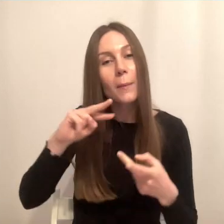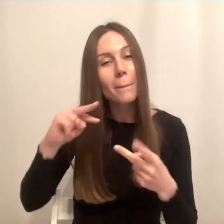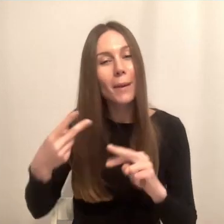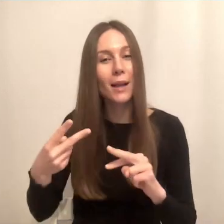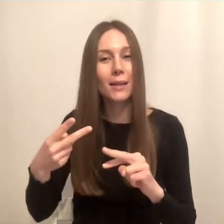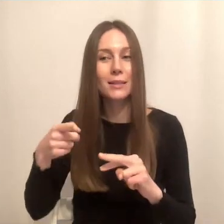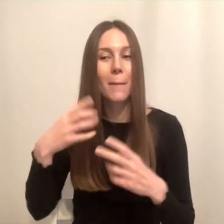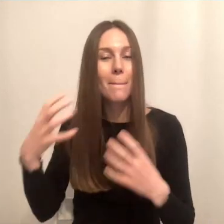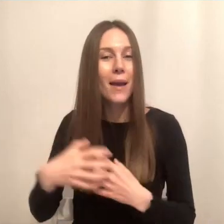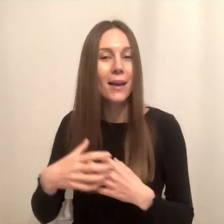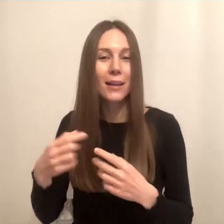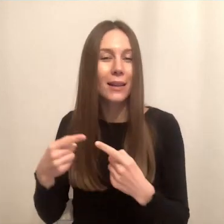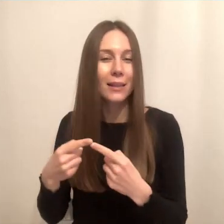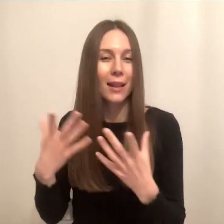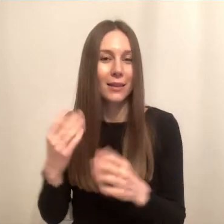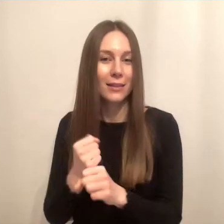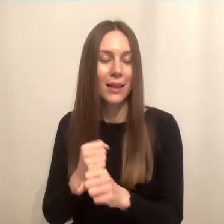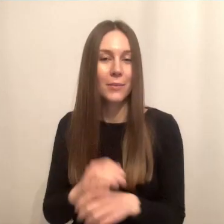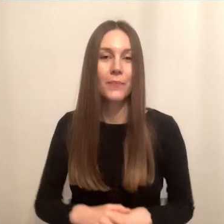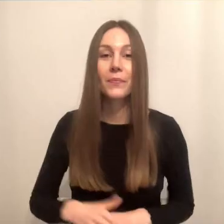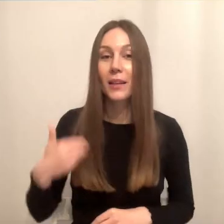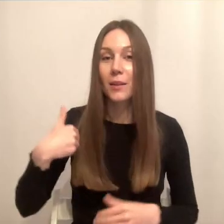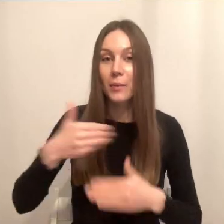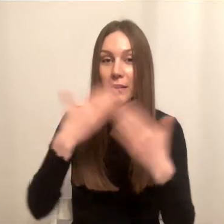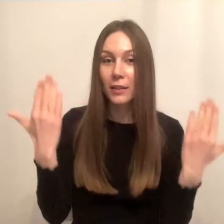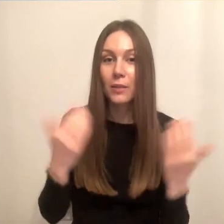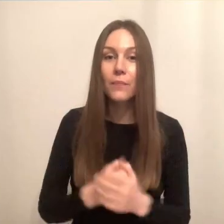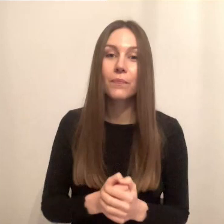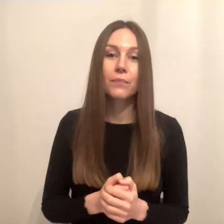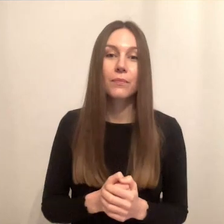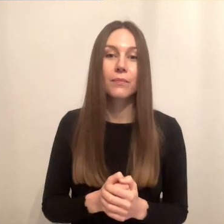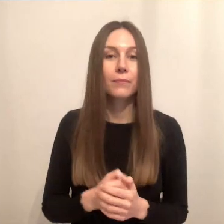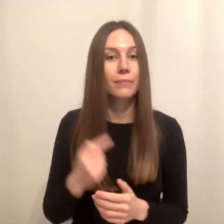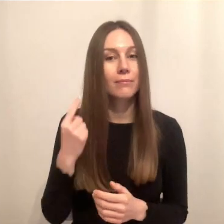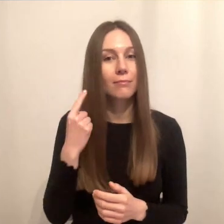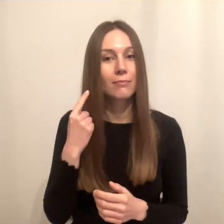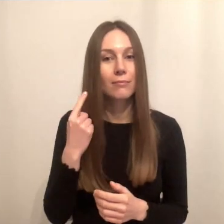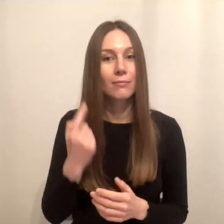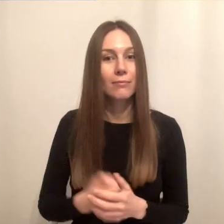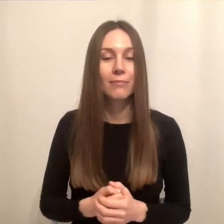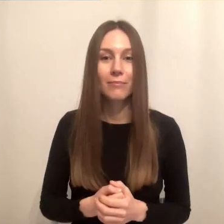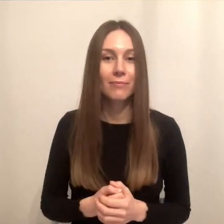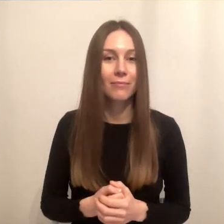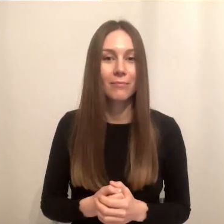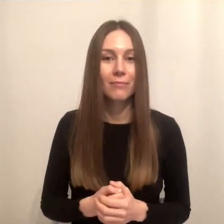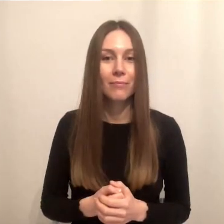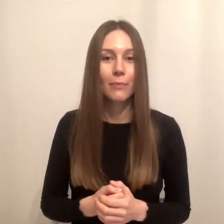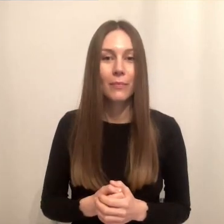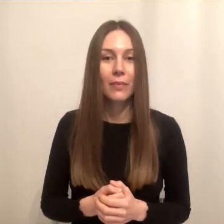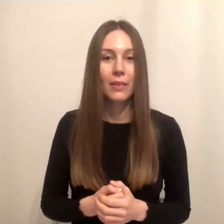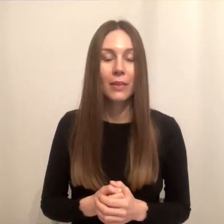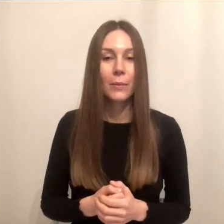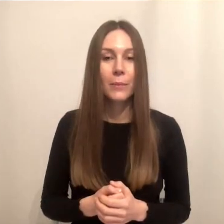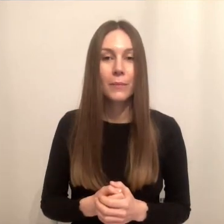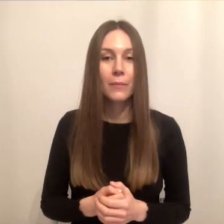darbui. Labą dieną, esu Ramūnas Aušrotas, Nacionalinio susivienijimo kandidatas į Trakų rajono merus. Esu